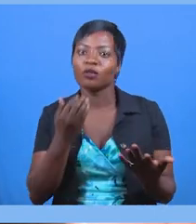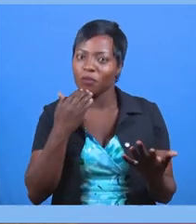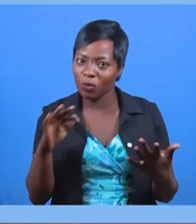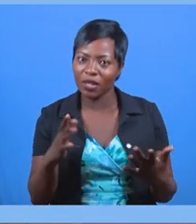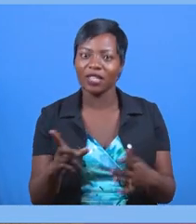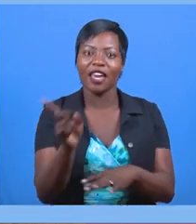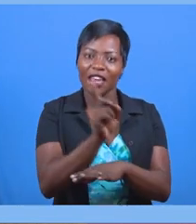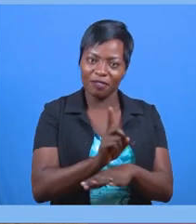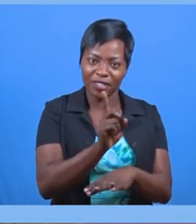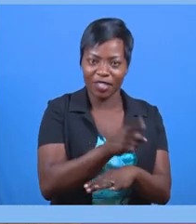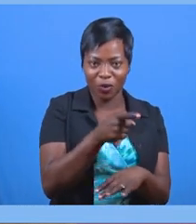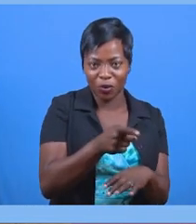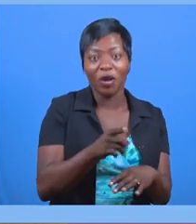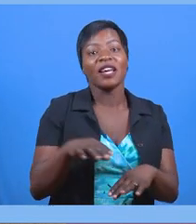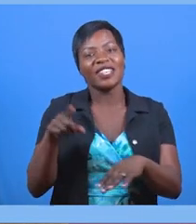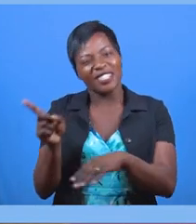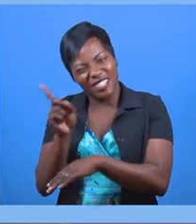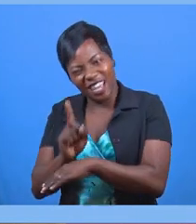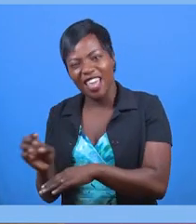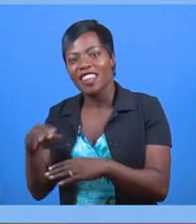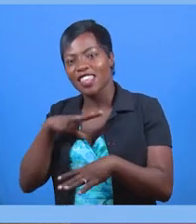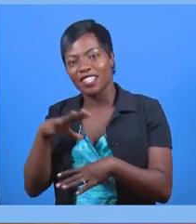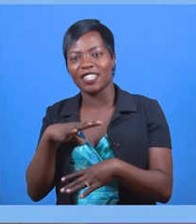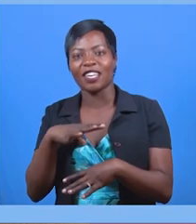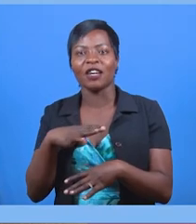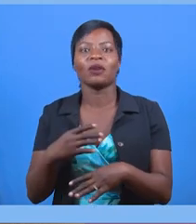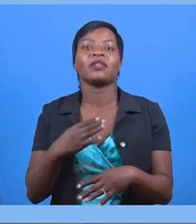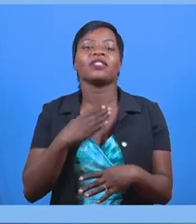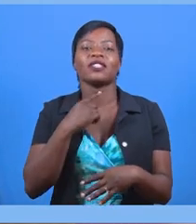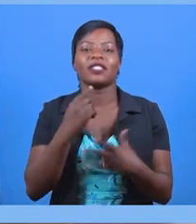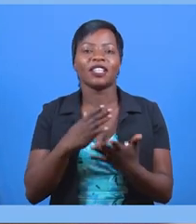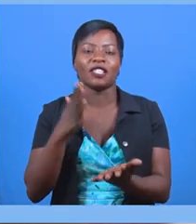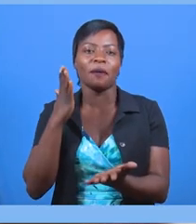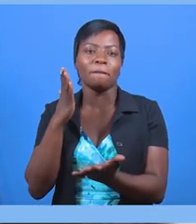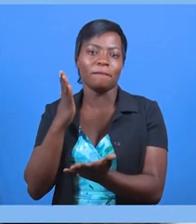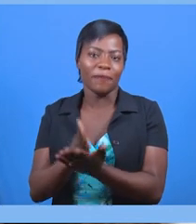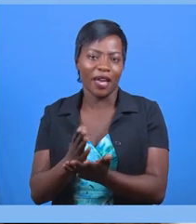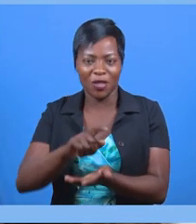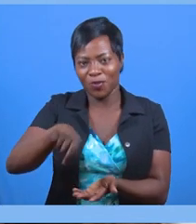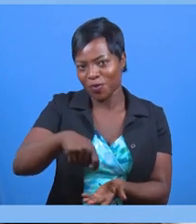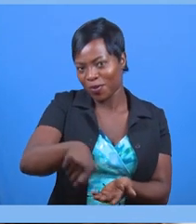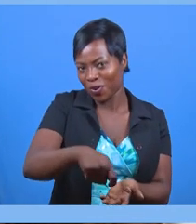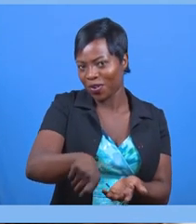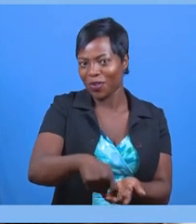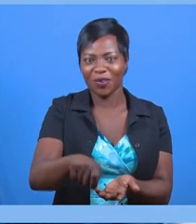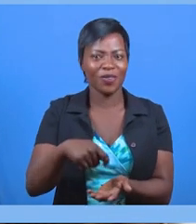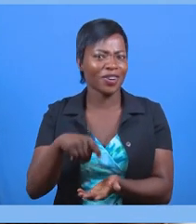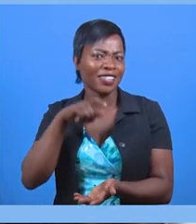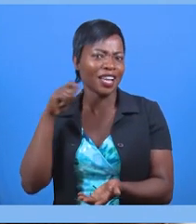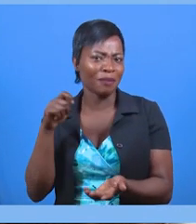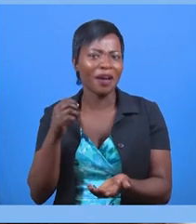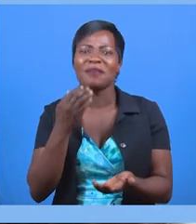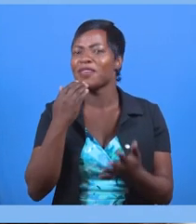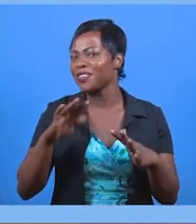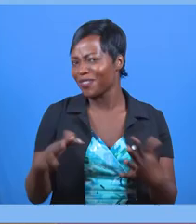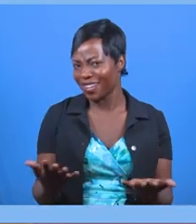yakangosiyana-siyana. Asi musi wechina uye waasingafani kudya nyama ndopaakuchizogadzwa poto yenyama. Tigodzoka